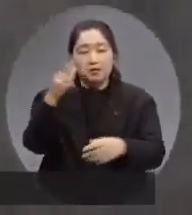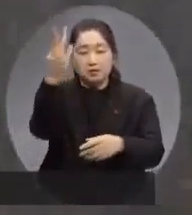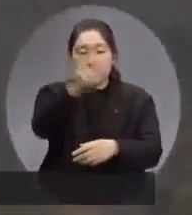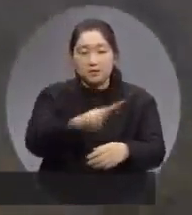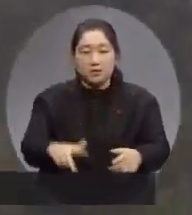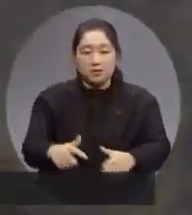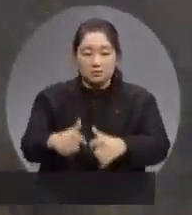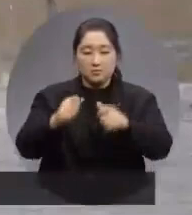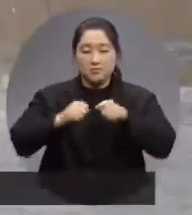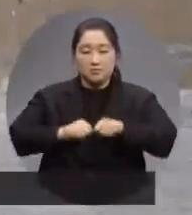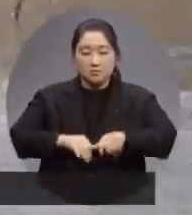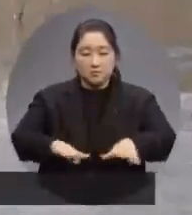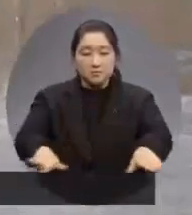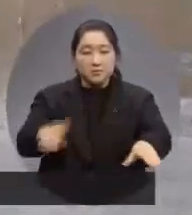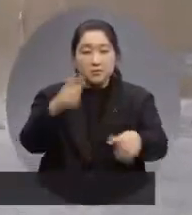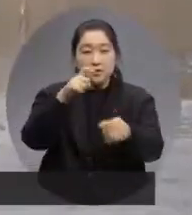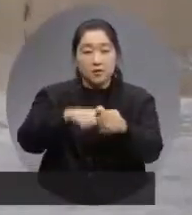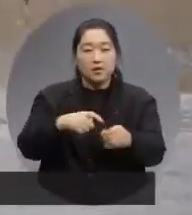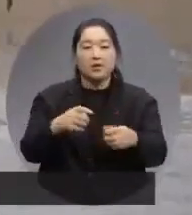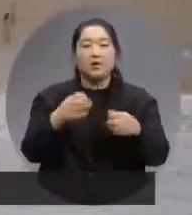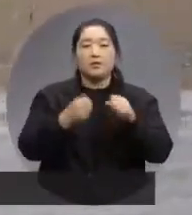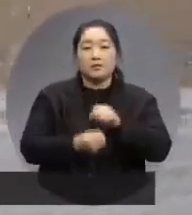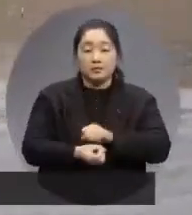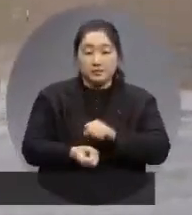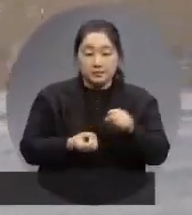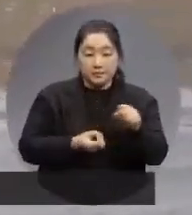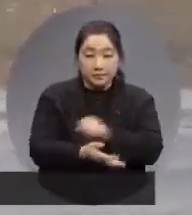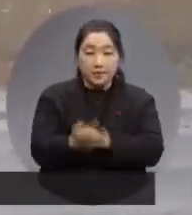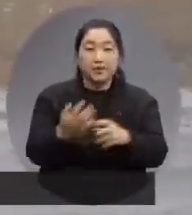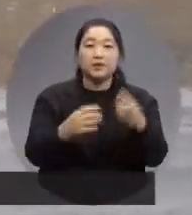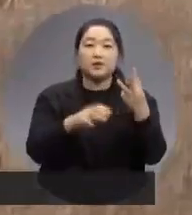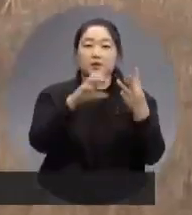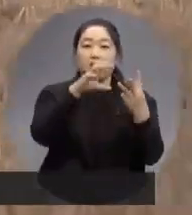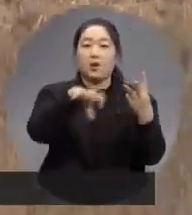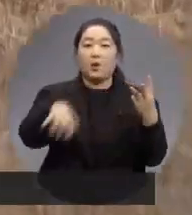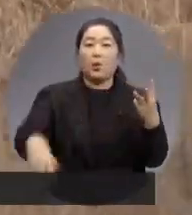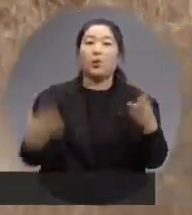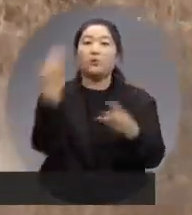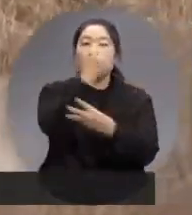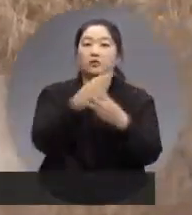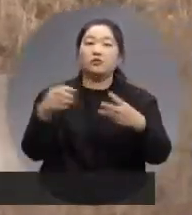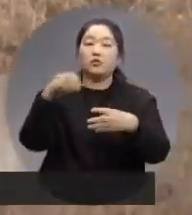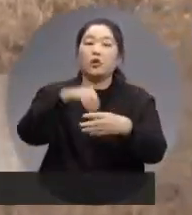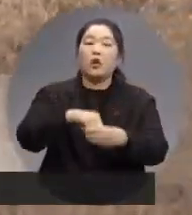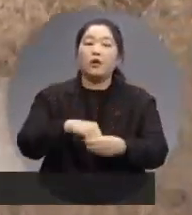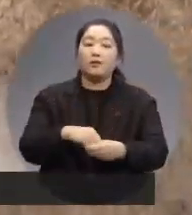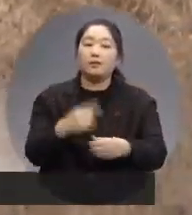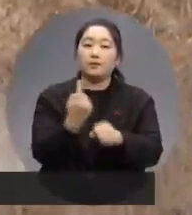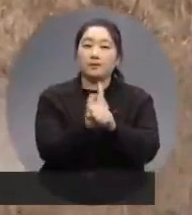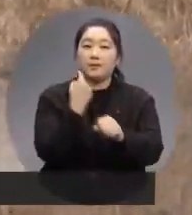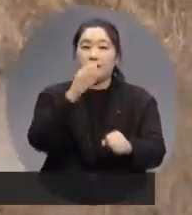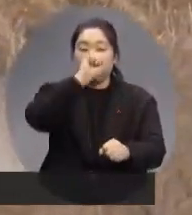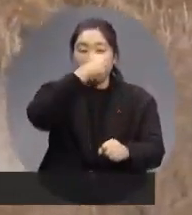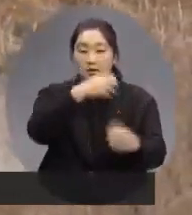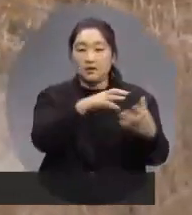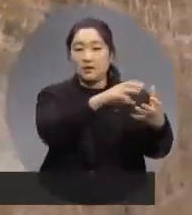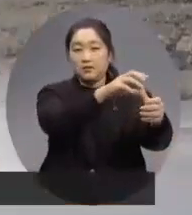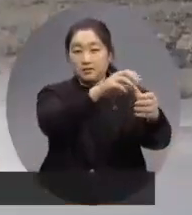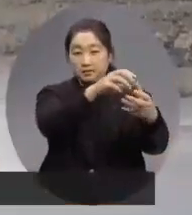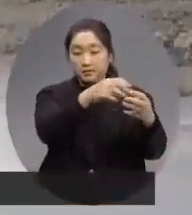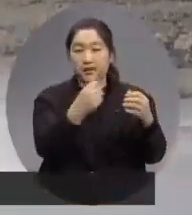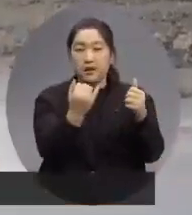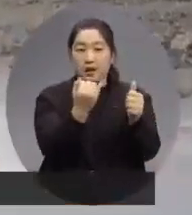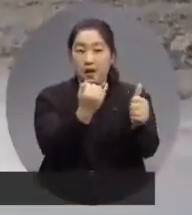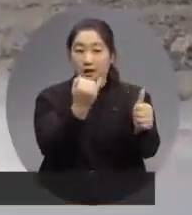서식지를 넓히기 위해 방사지 세 곳이 선정됐고 여기에 포함된 청주시도 지난해 예산군에서 암수 한 쌍을 데려와